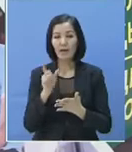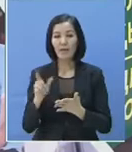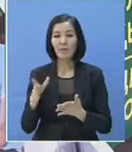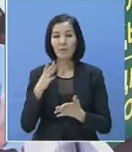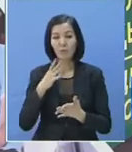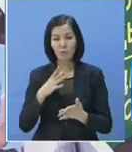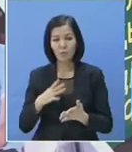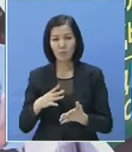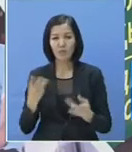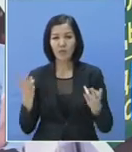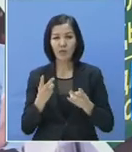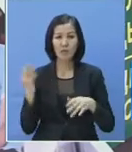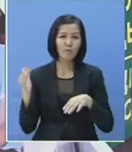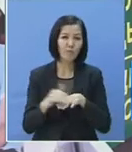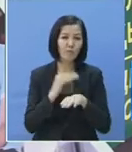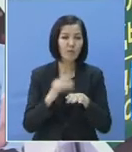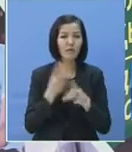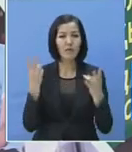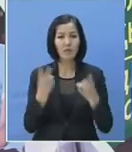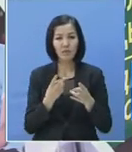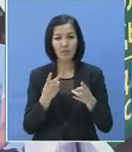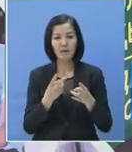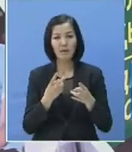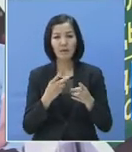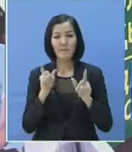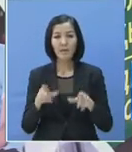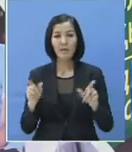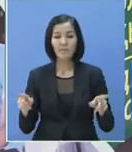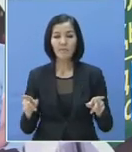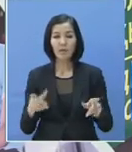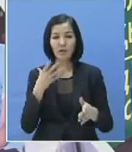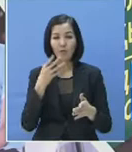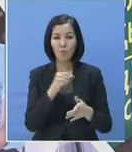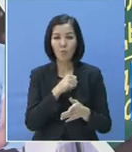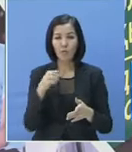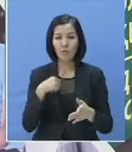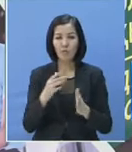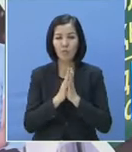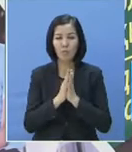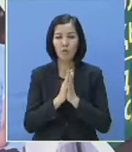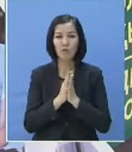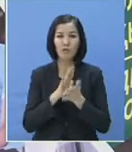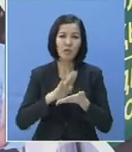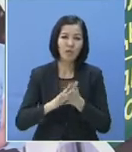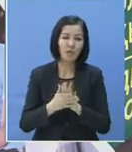төзімділікті қажет етеді. Ол адамдардың өзінің өтінішін,